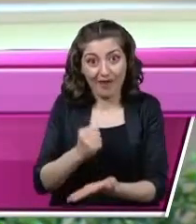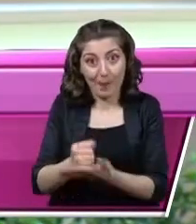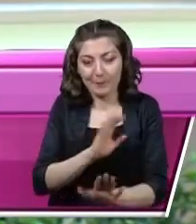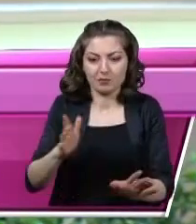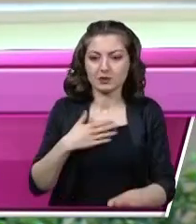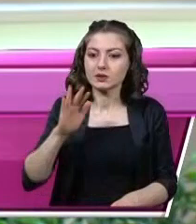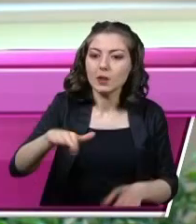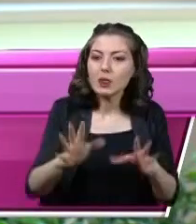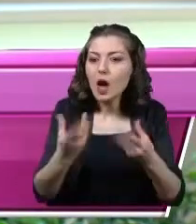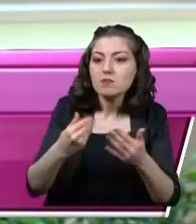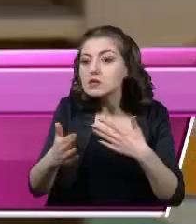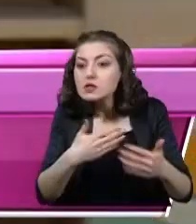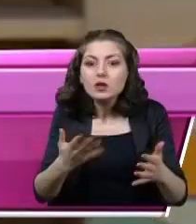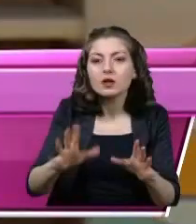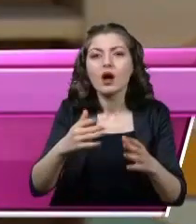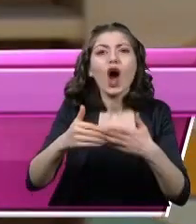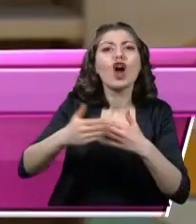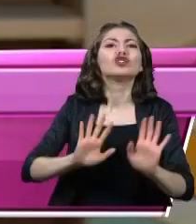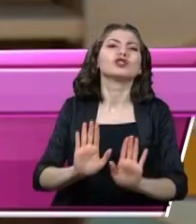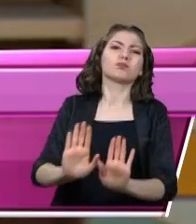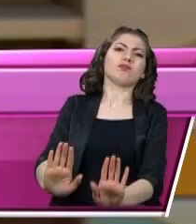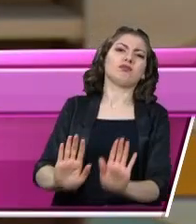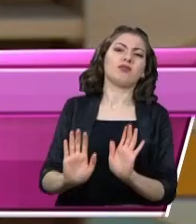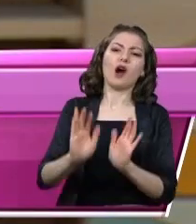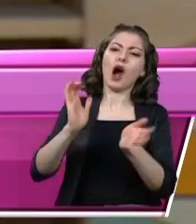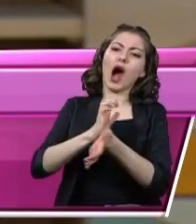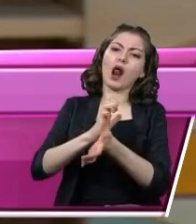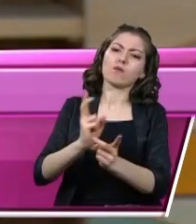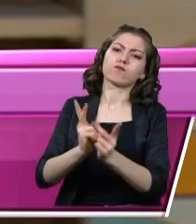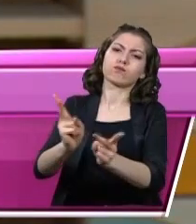biraz çocuklara kendi hayatlarını yaşayacak kendi nefes alışlarını verecek bir alanda bırakmamız